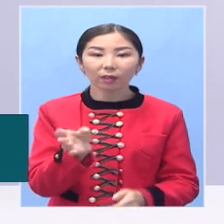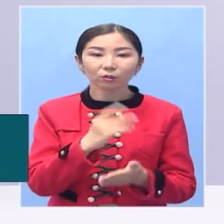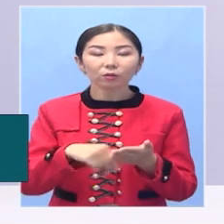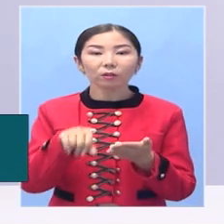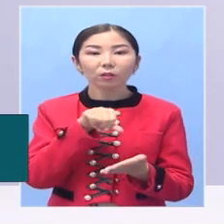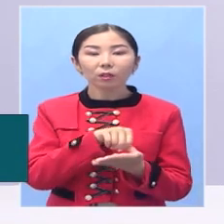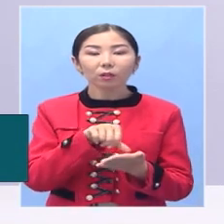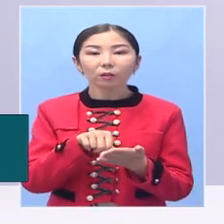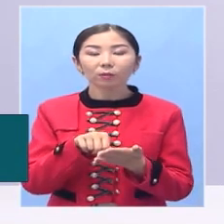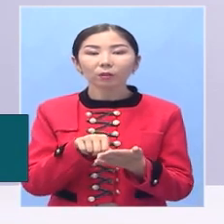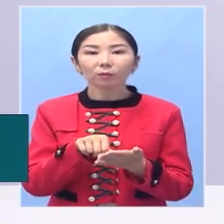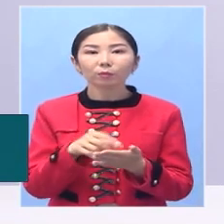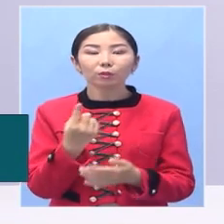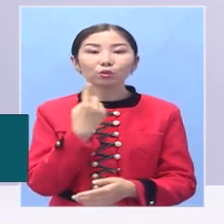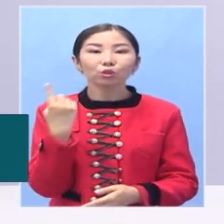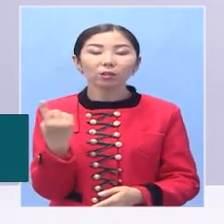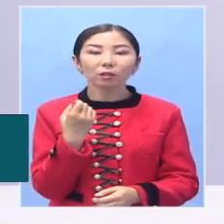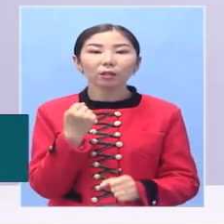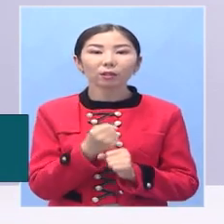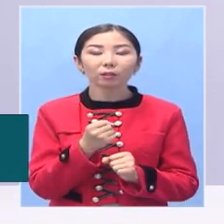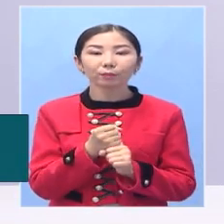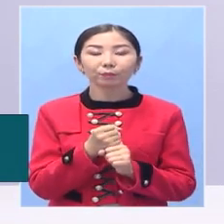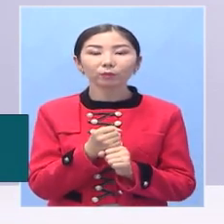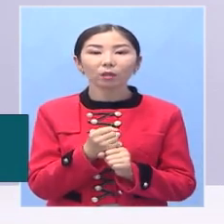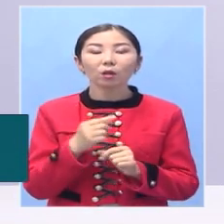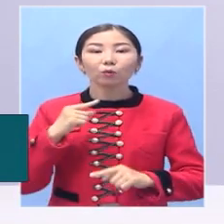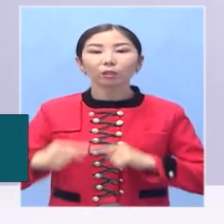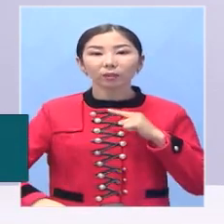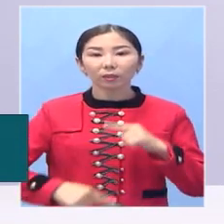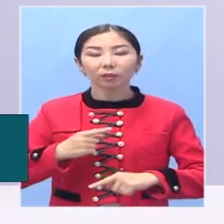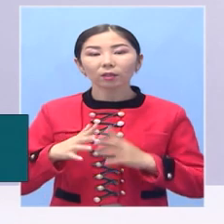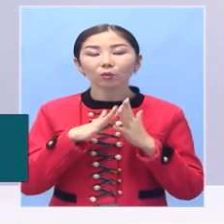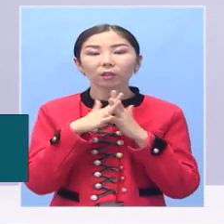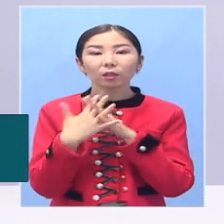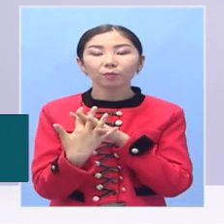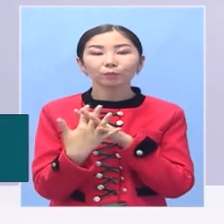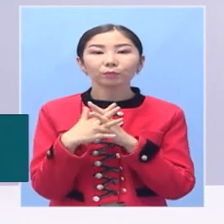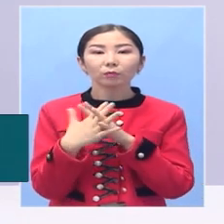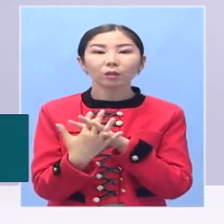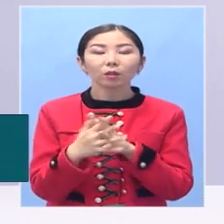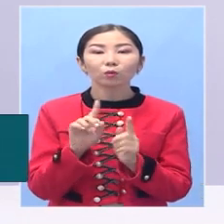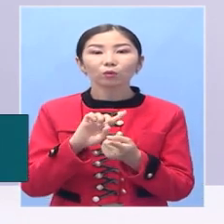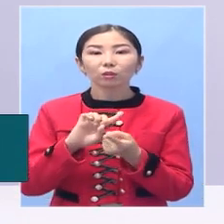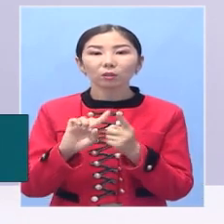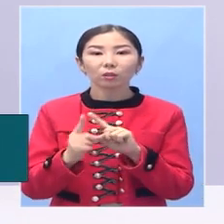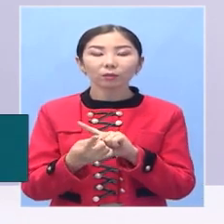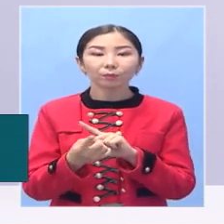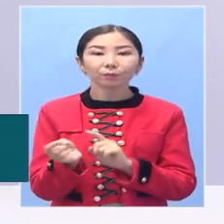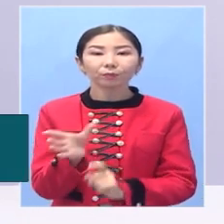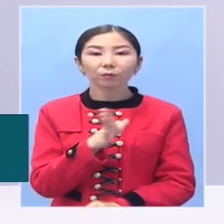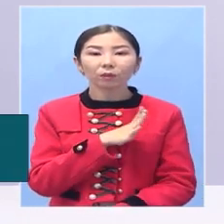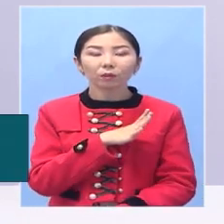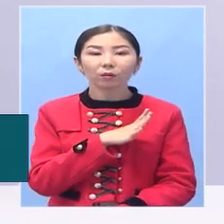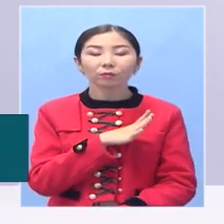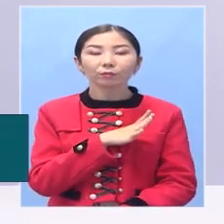нәрселер ең алдымен жасалады. Содан кейін аулаларға көшеді, аулалар жасалады.